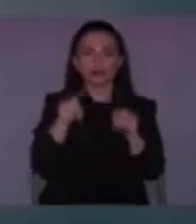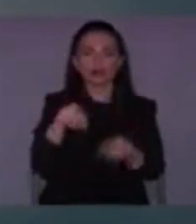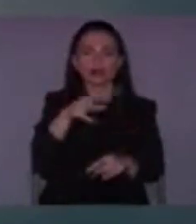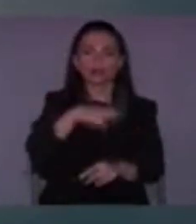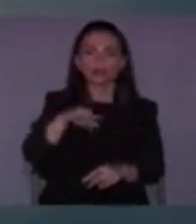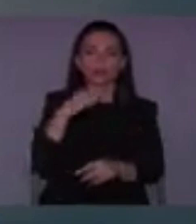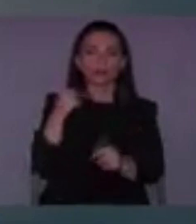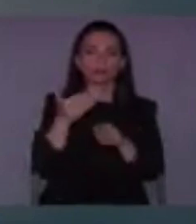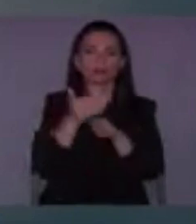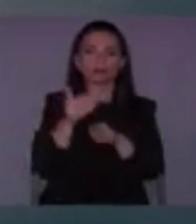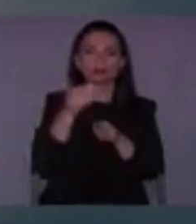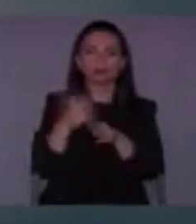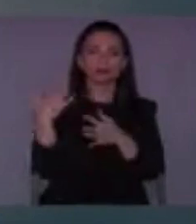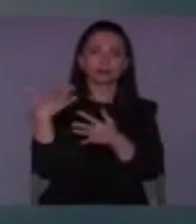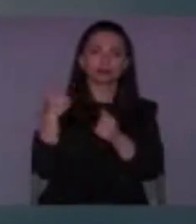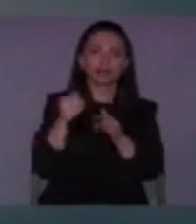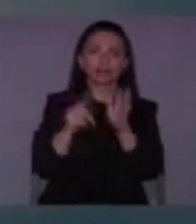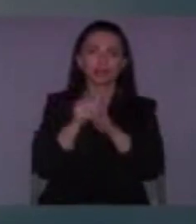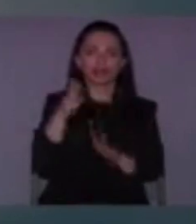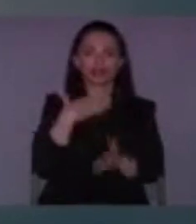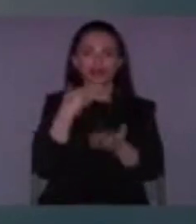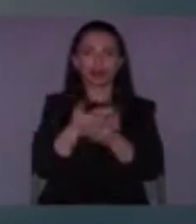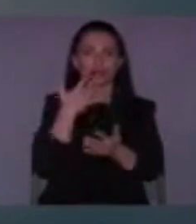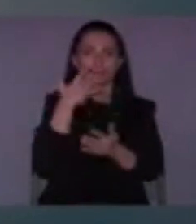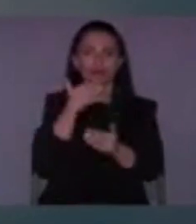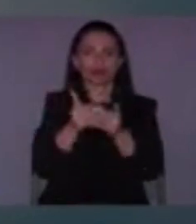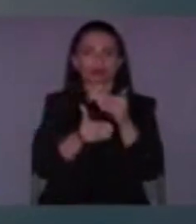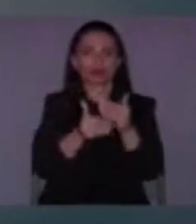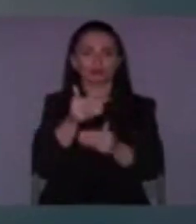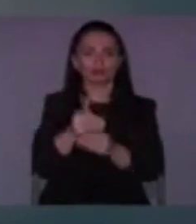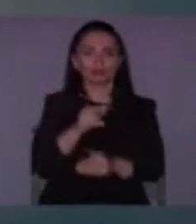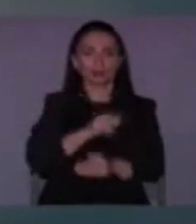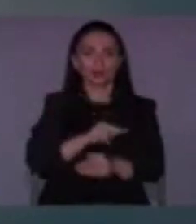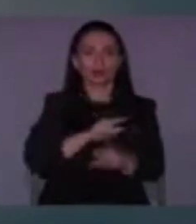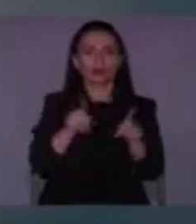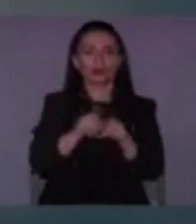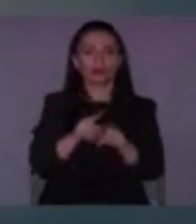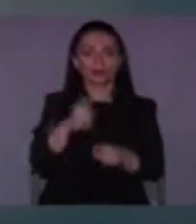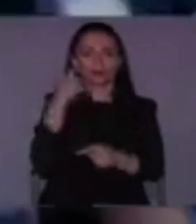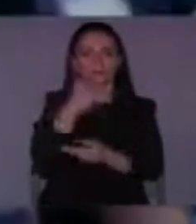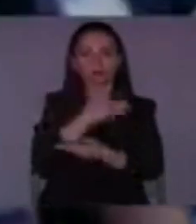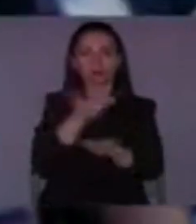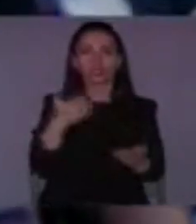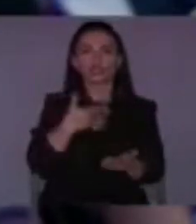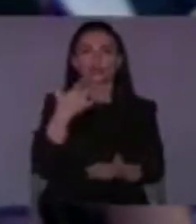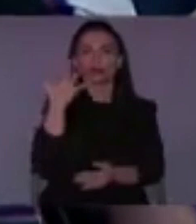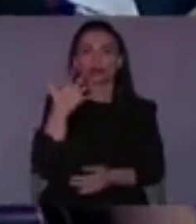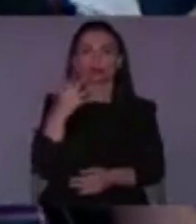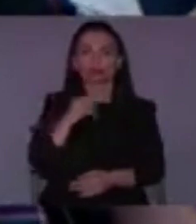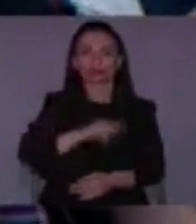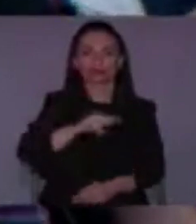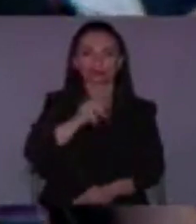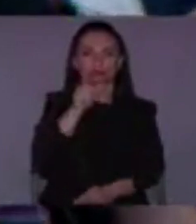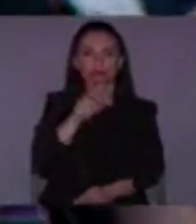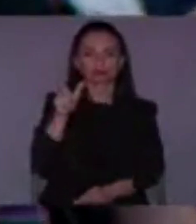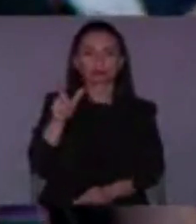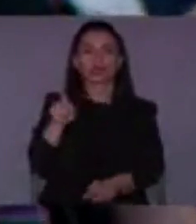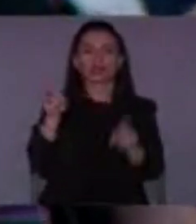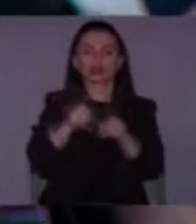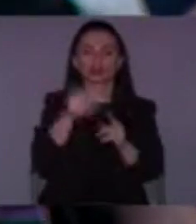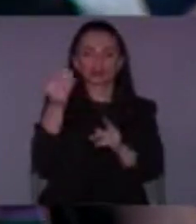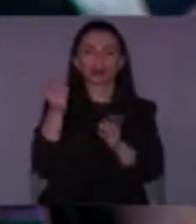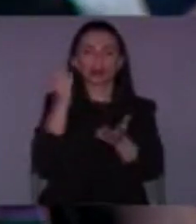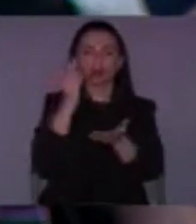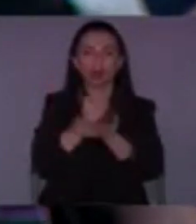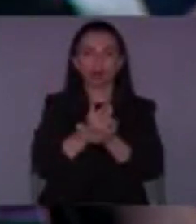თქვენს მხარდამხარ დაიწყო ჩემი პოლიტიკური კარიერა. აქვე მინდა მივმართო ჩემს პოლიტიკურ ოპონენტებსაც: თქვენს